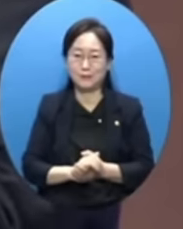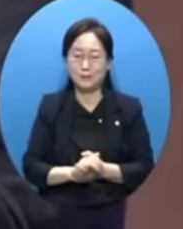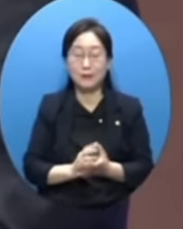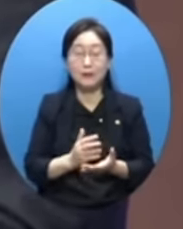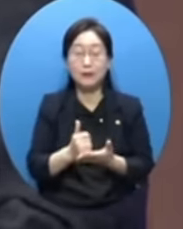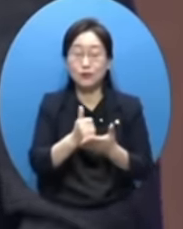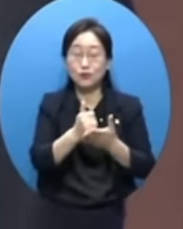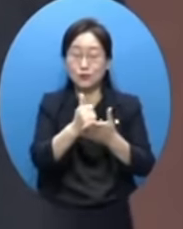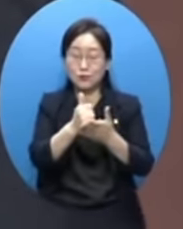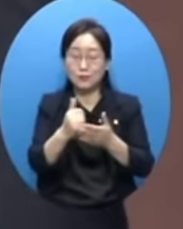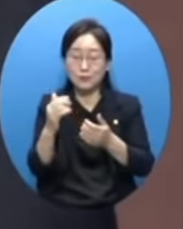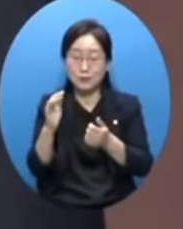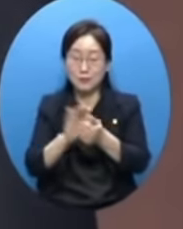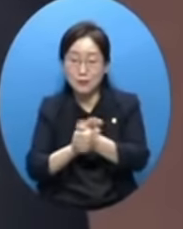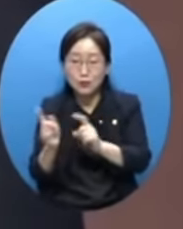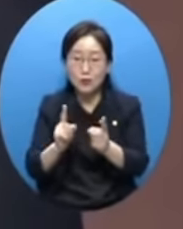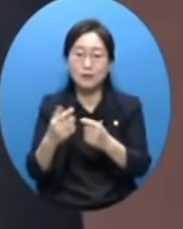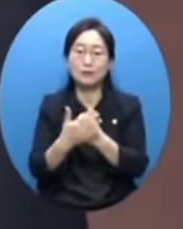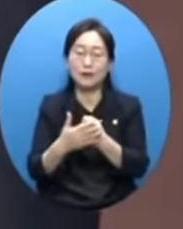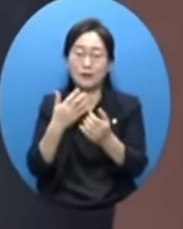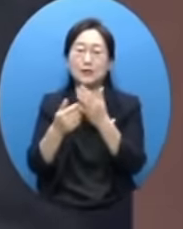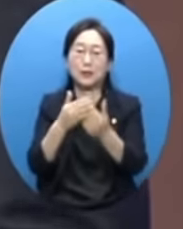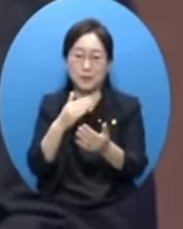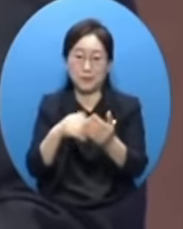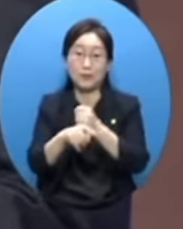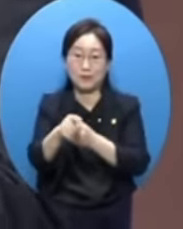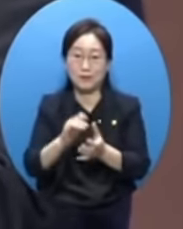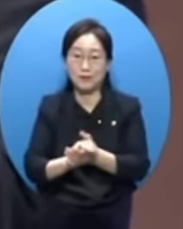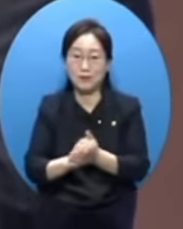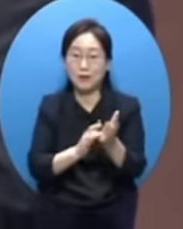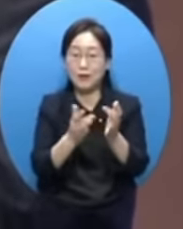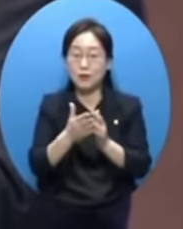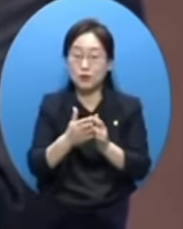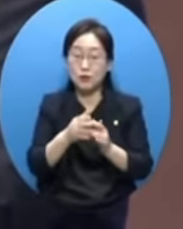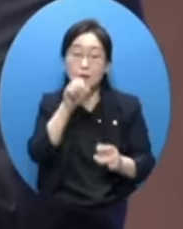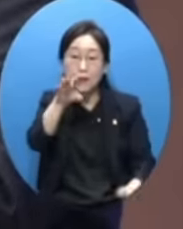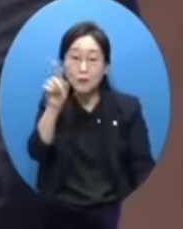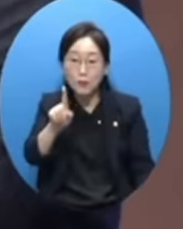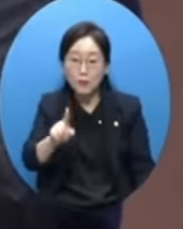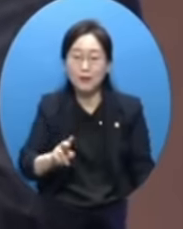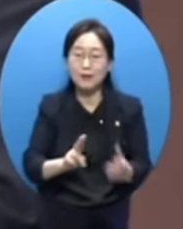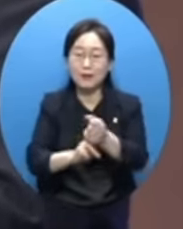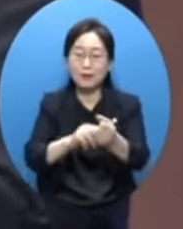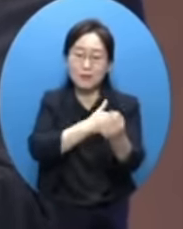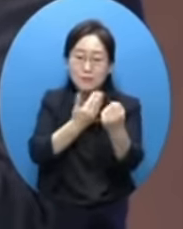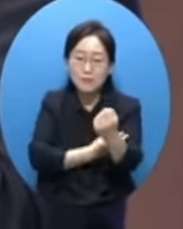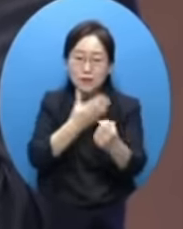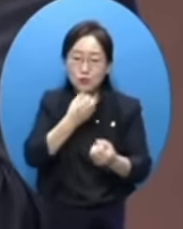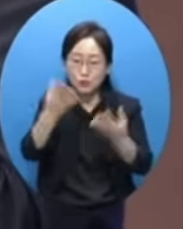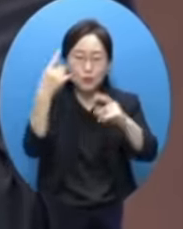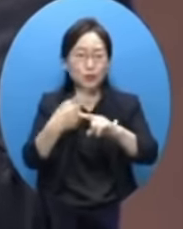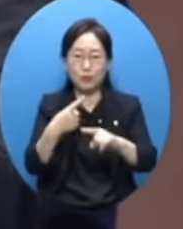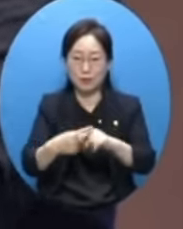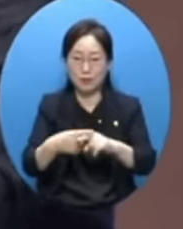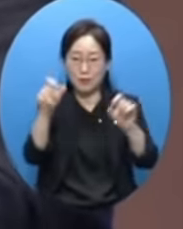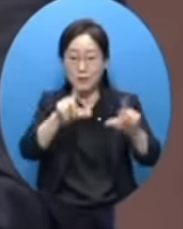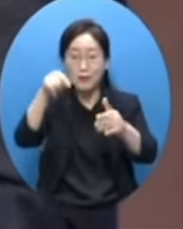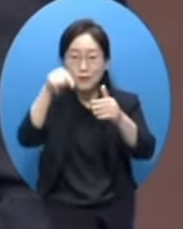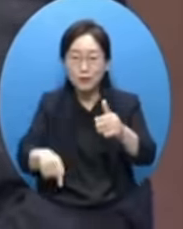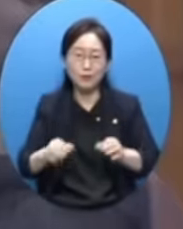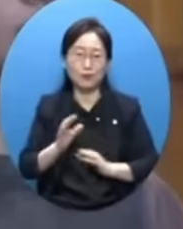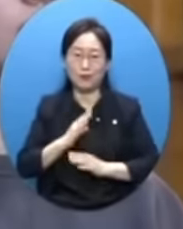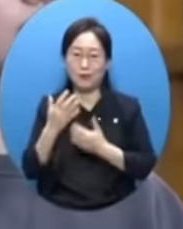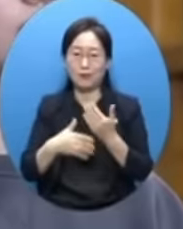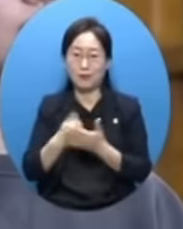주님의 치료의 은혜를 체험한 것입니다. 예수의 말씀은 기적이요 능력이요 축복이요 우리 삶 가운데 놀라운